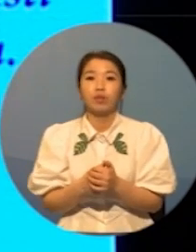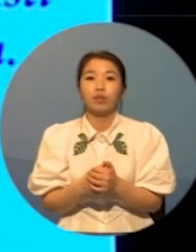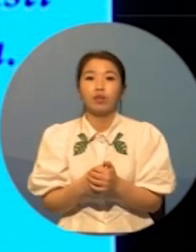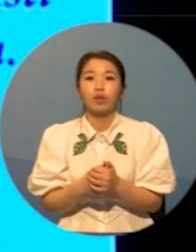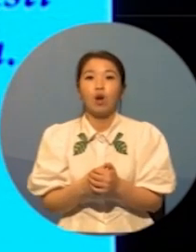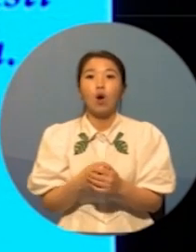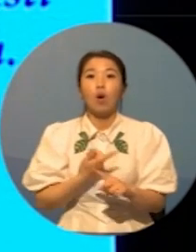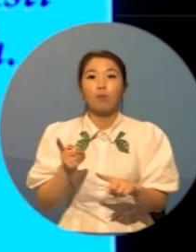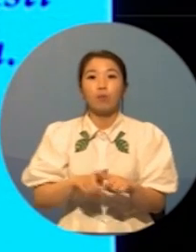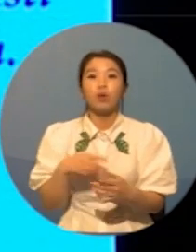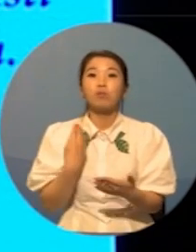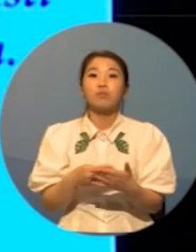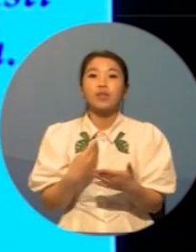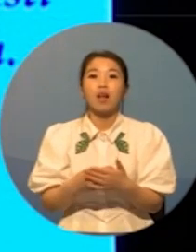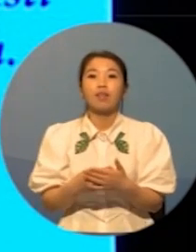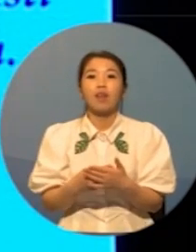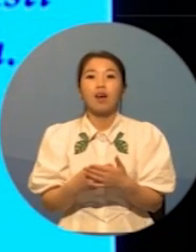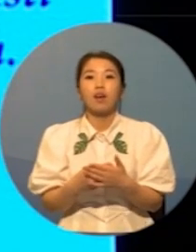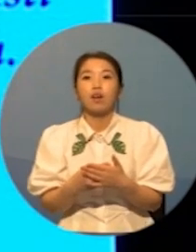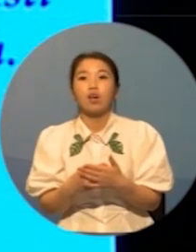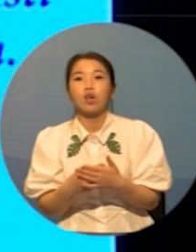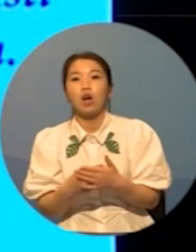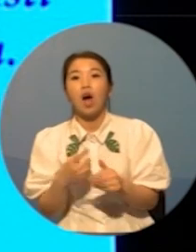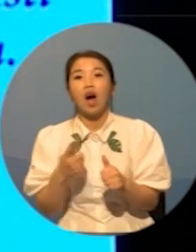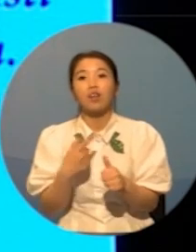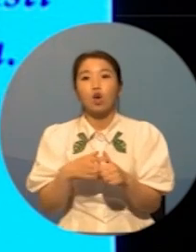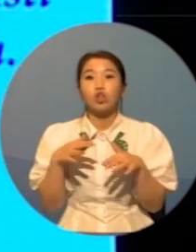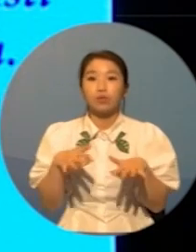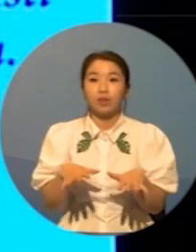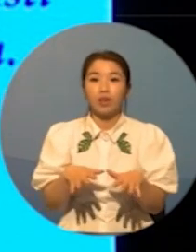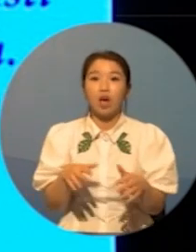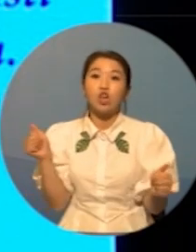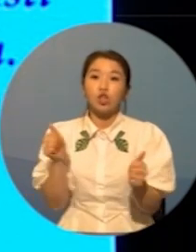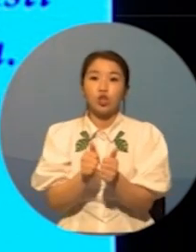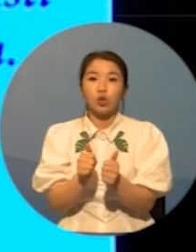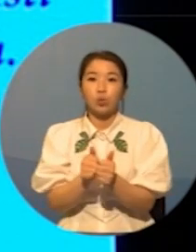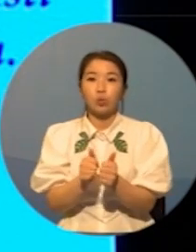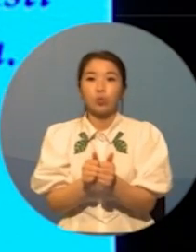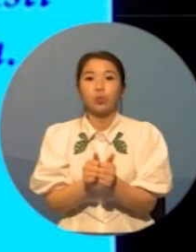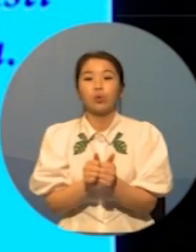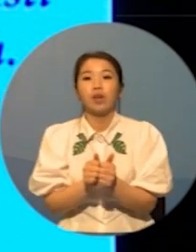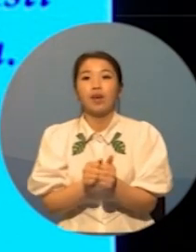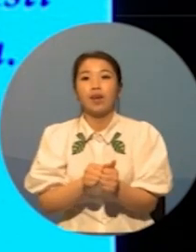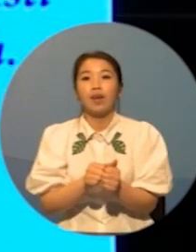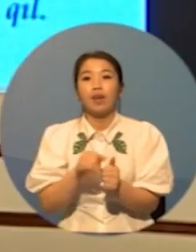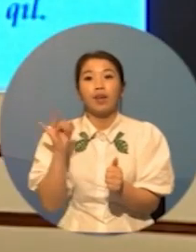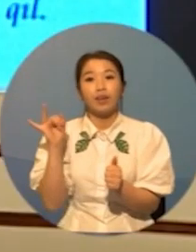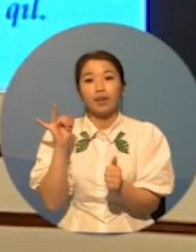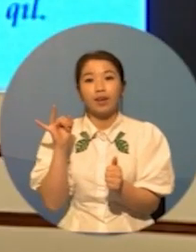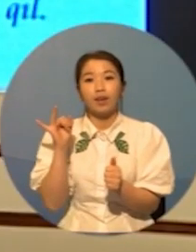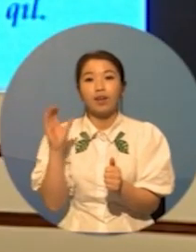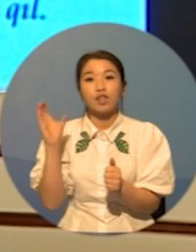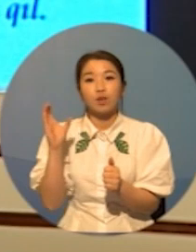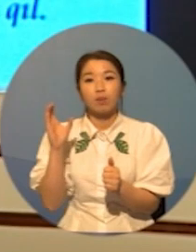Бұл мысалда атауыш фейл жетпекліктің сөзі. Елік сеплігінің жалғауыменен өзгеріп түрленіп